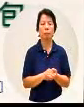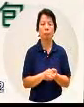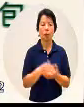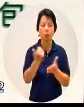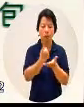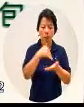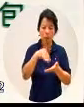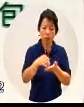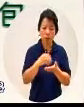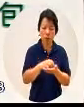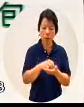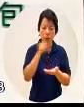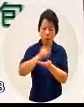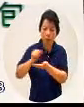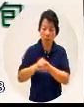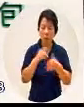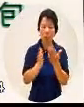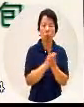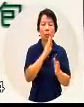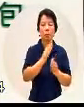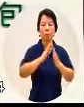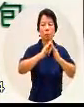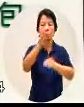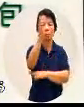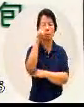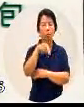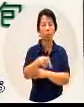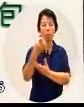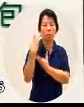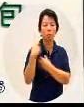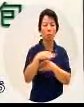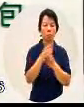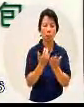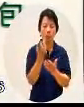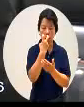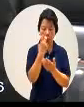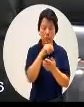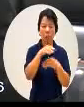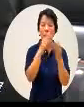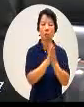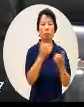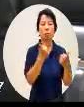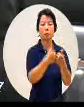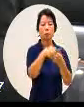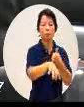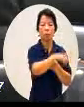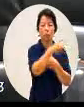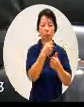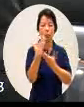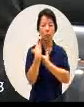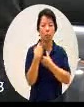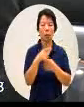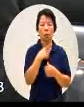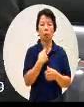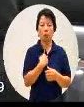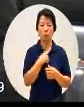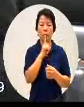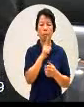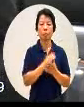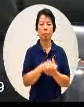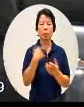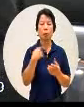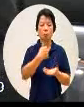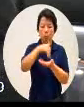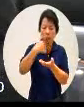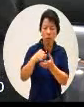預算的編列是市政府的責任審查是議會的責任然後我主張用